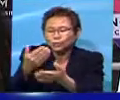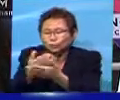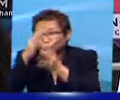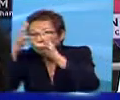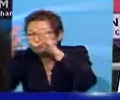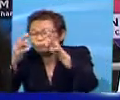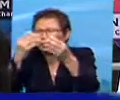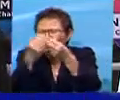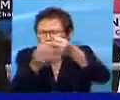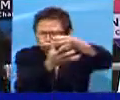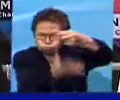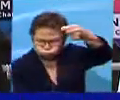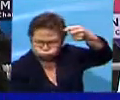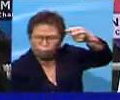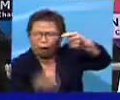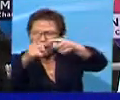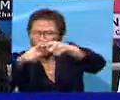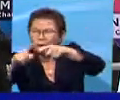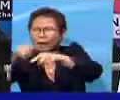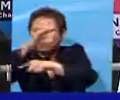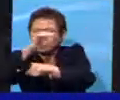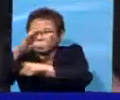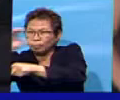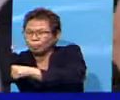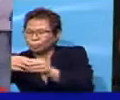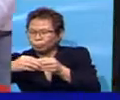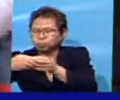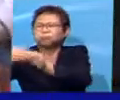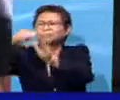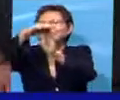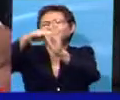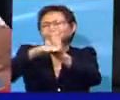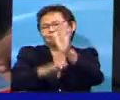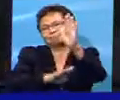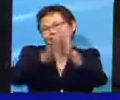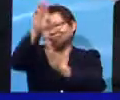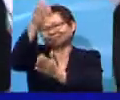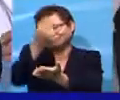jumlah yang besar diperuntukkan kepada pelbagai entiti yang memaju agenda pertumbuhan ekonomi